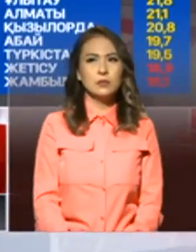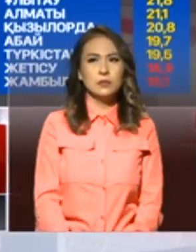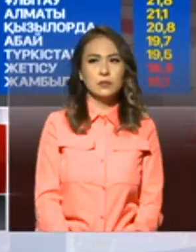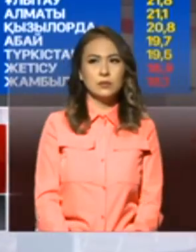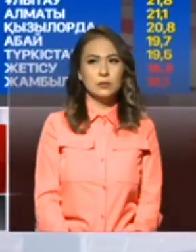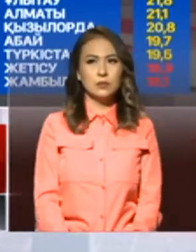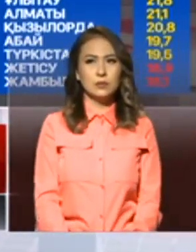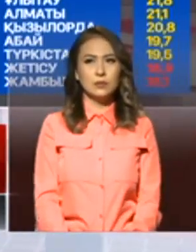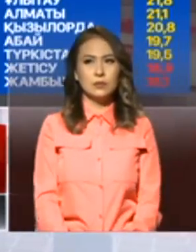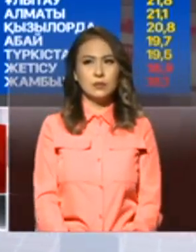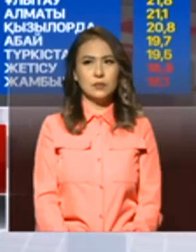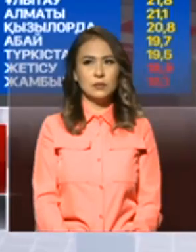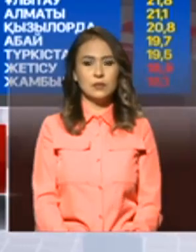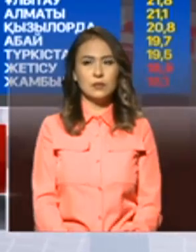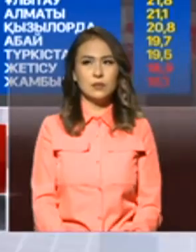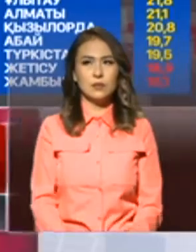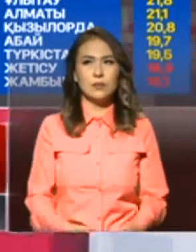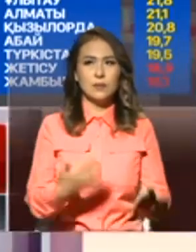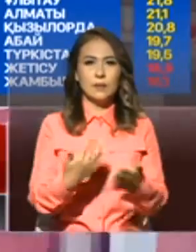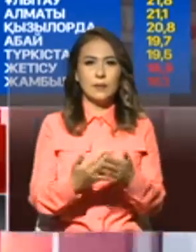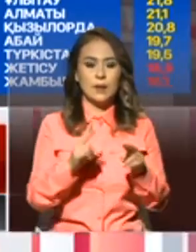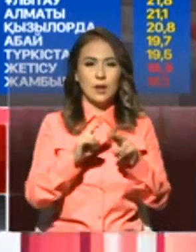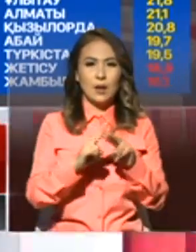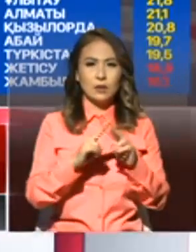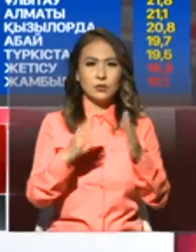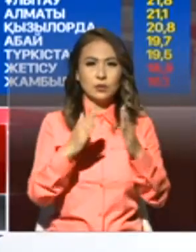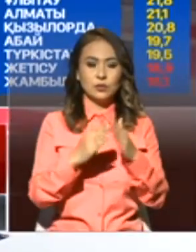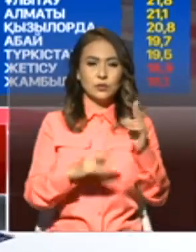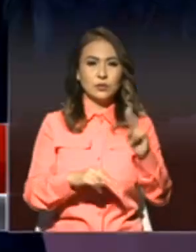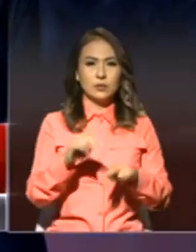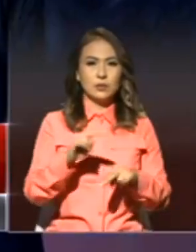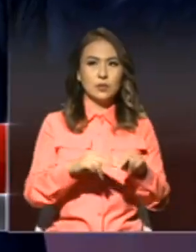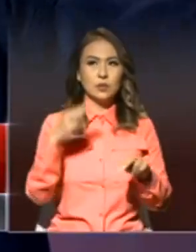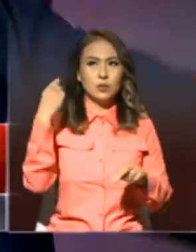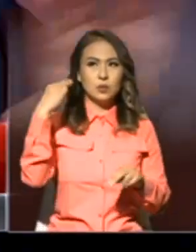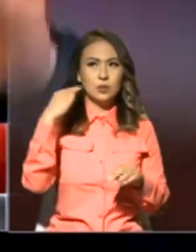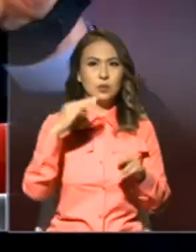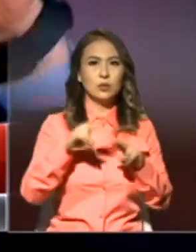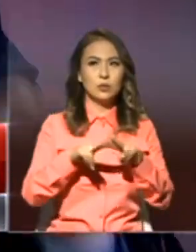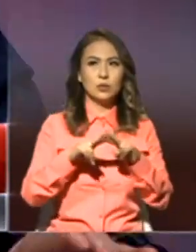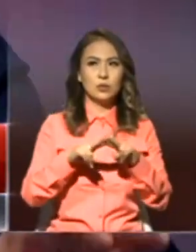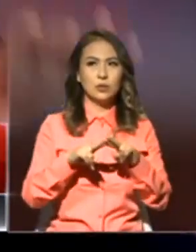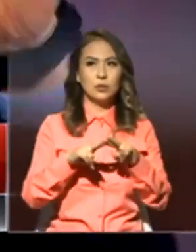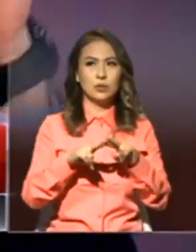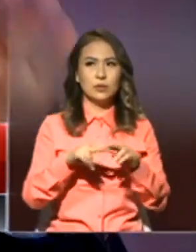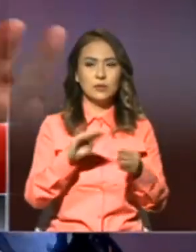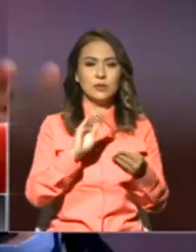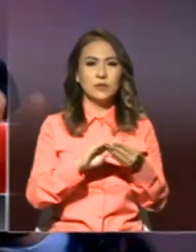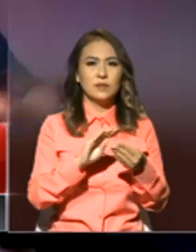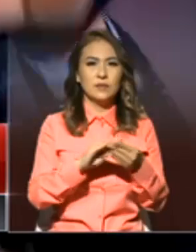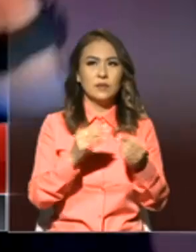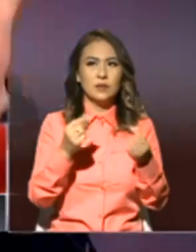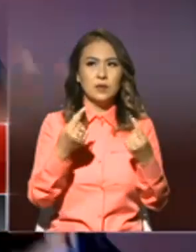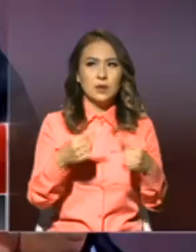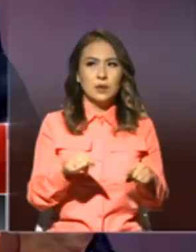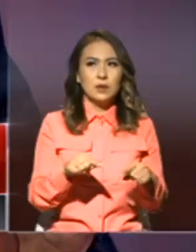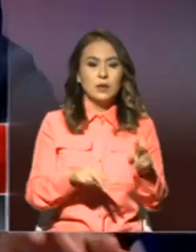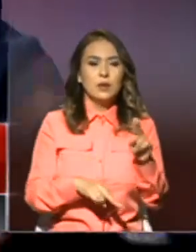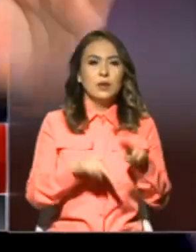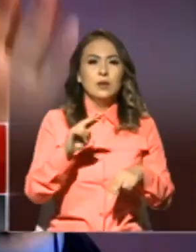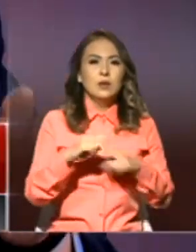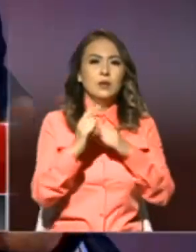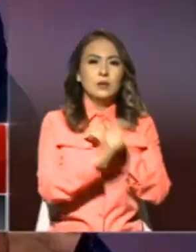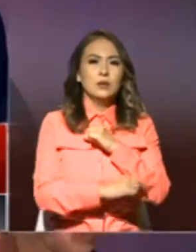үй. Қазір Астанада үй салсаңызда, мысалы, Астанада Түркістанға барып үй салсаңызда, осы тұрған инфляция деңгейінде құрылыс